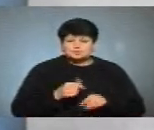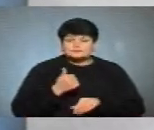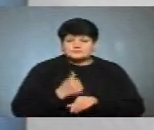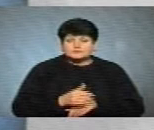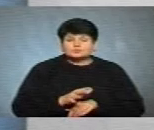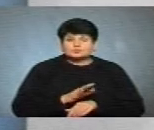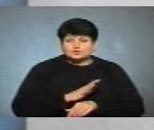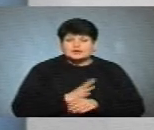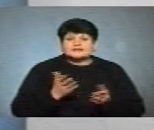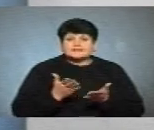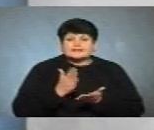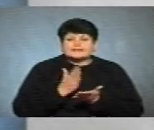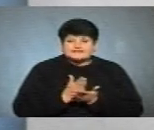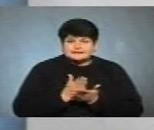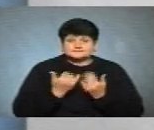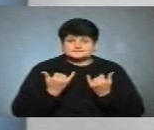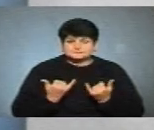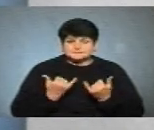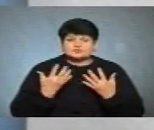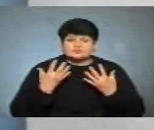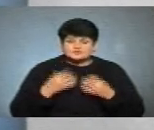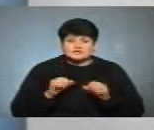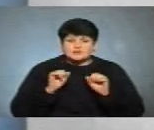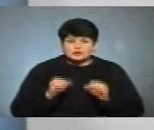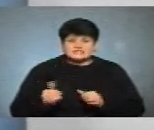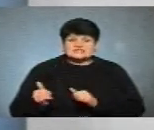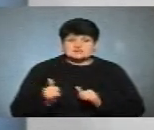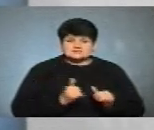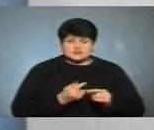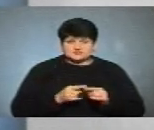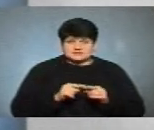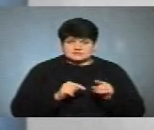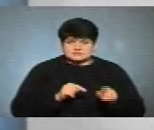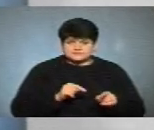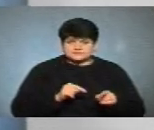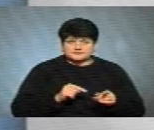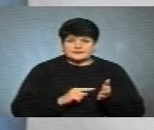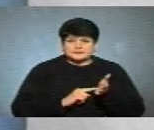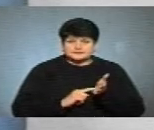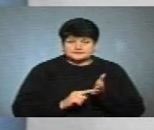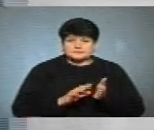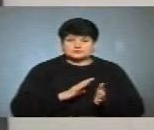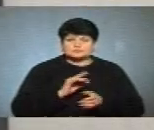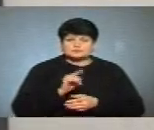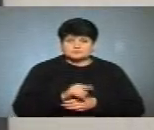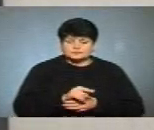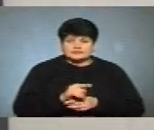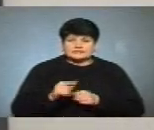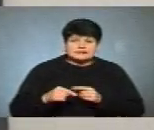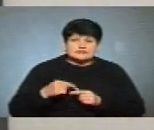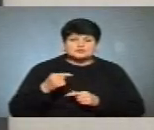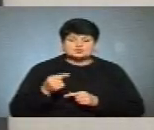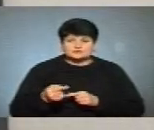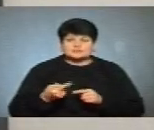було те, яке є в наявності, щоб ми вже могли це забезпечити. Акцент був зроблений на тому. Наступне –